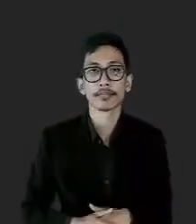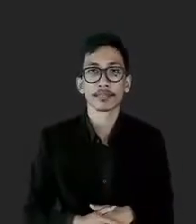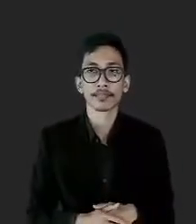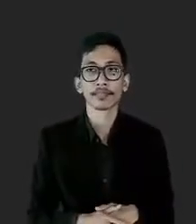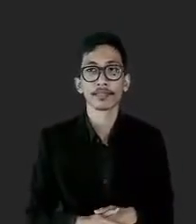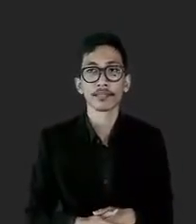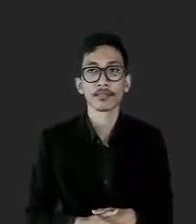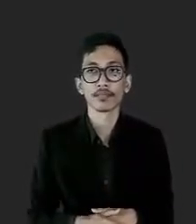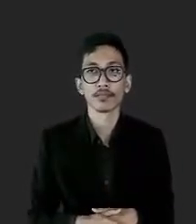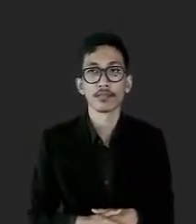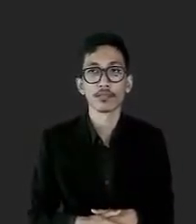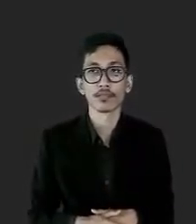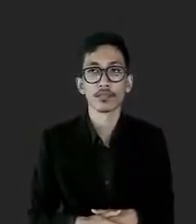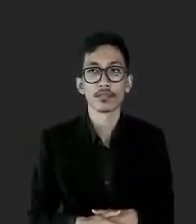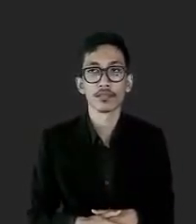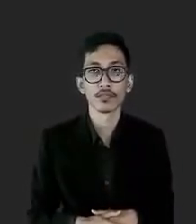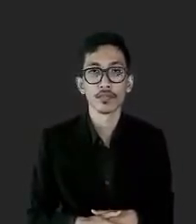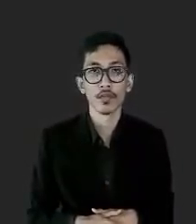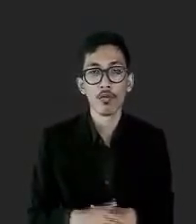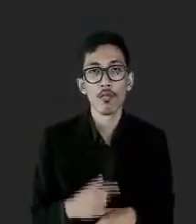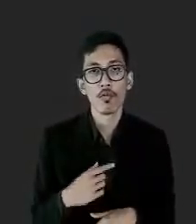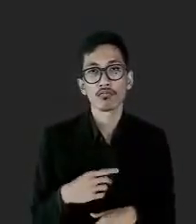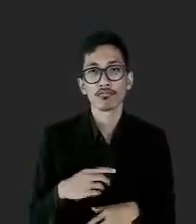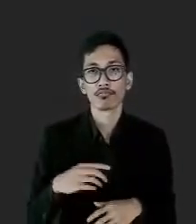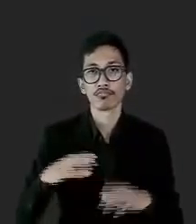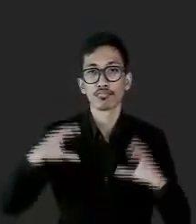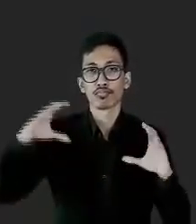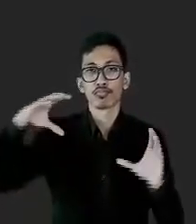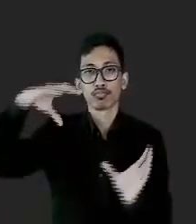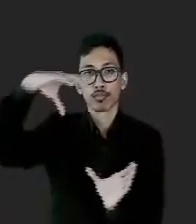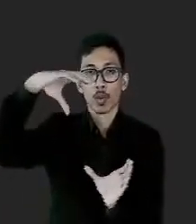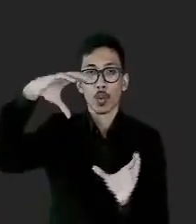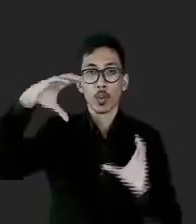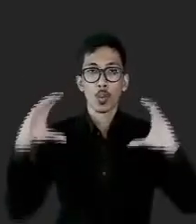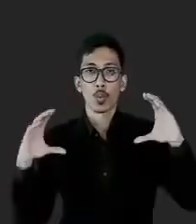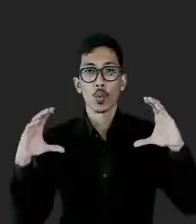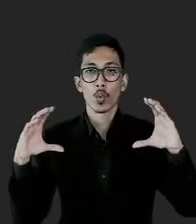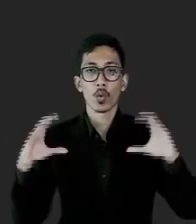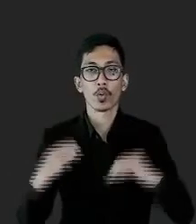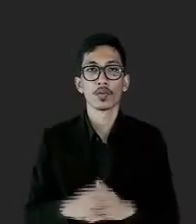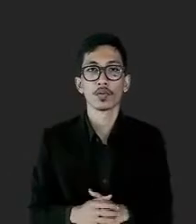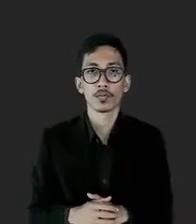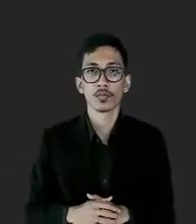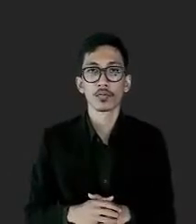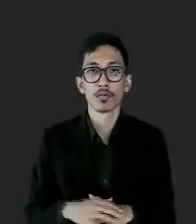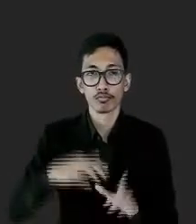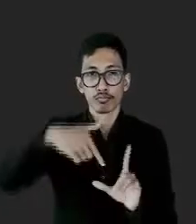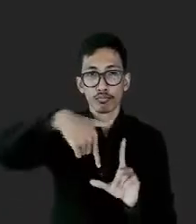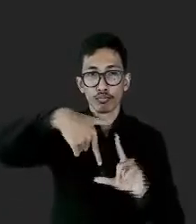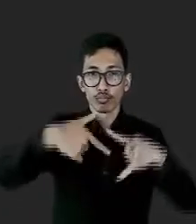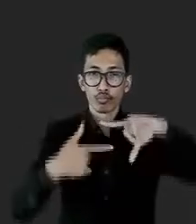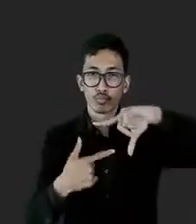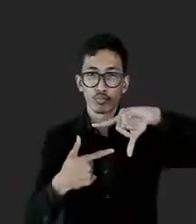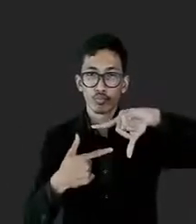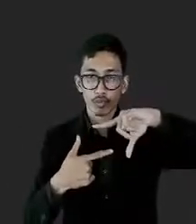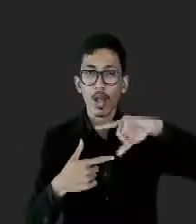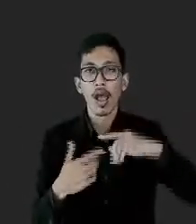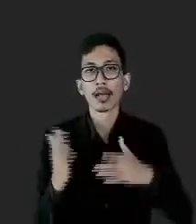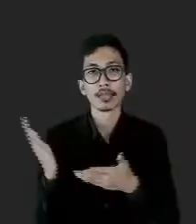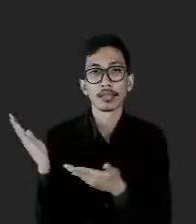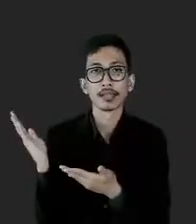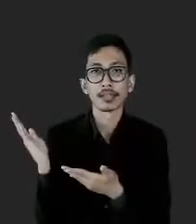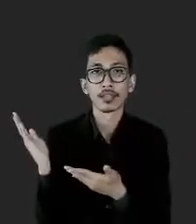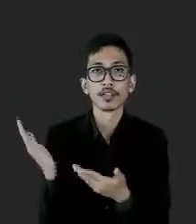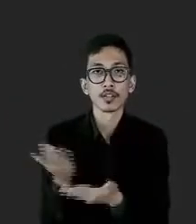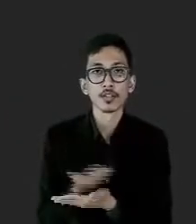Oke, saya coba ganti ke landscape ya, biar lebih jelas. Yeah. Oke, ini adalah suasana